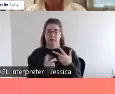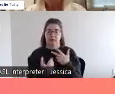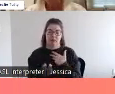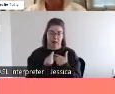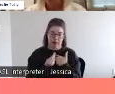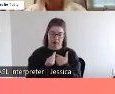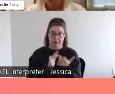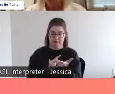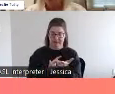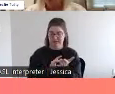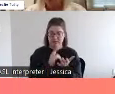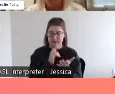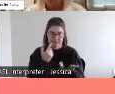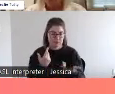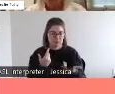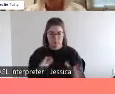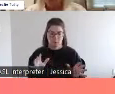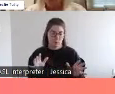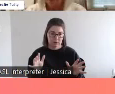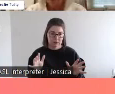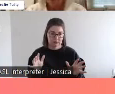conjugale ou ils